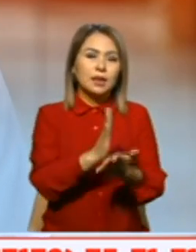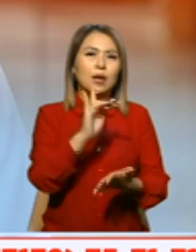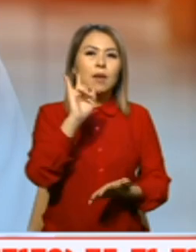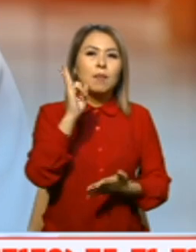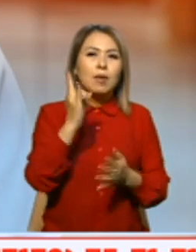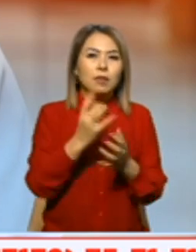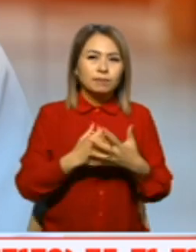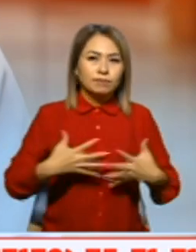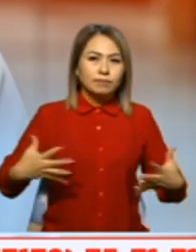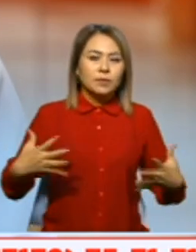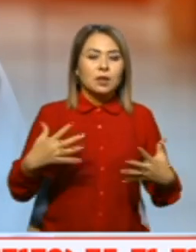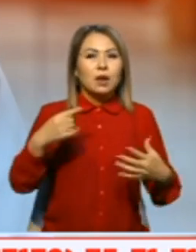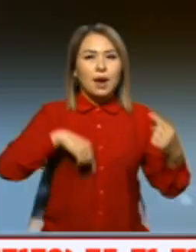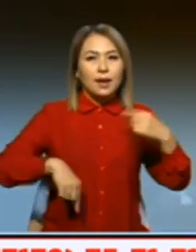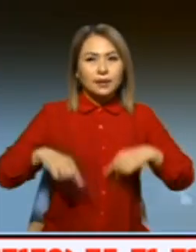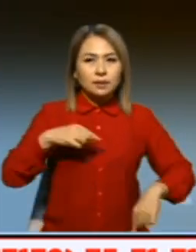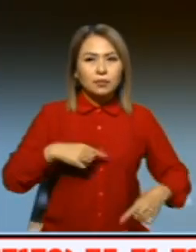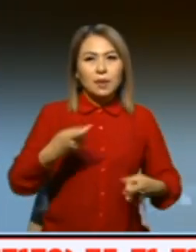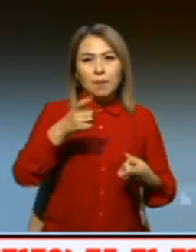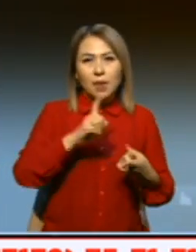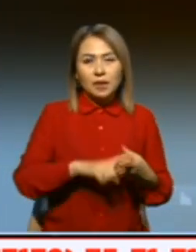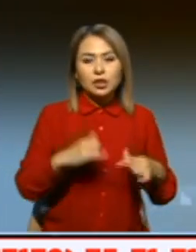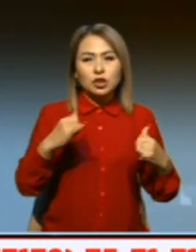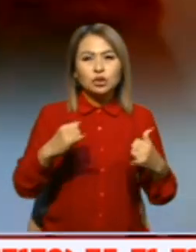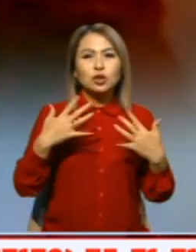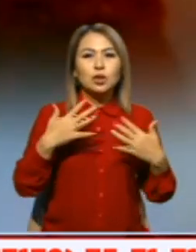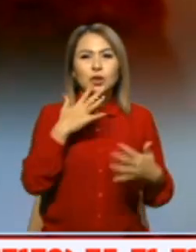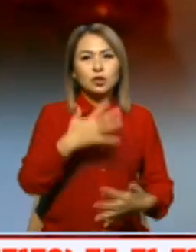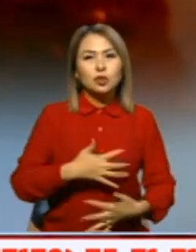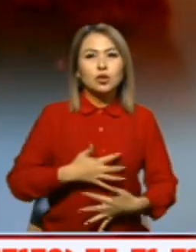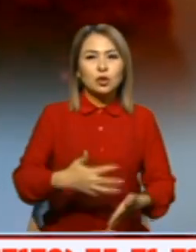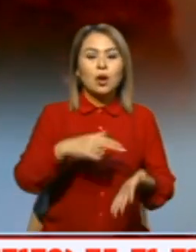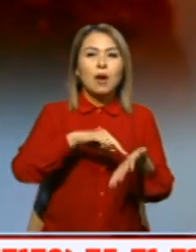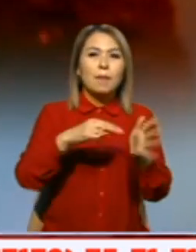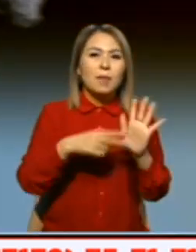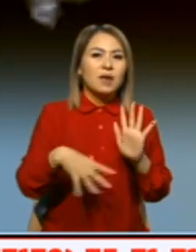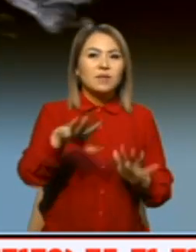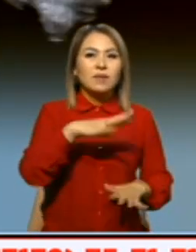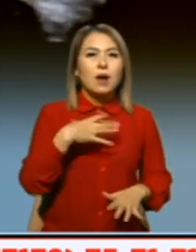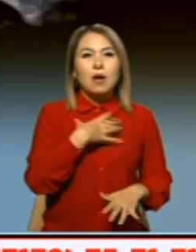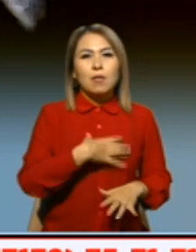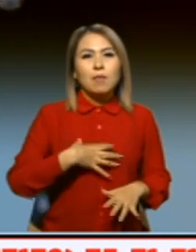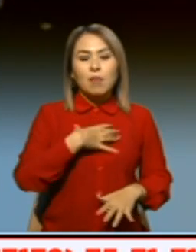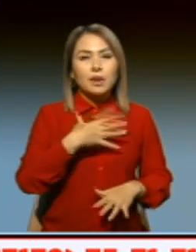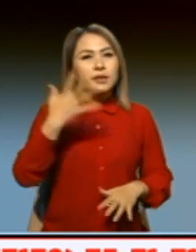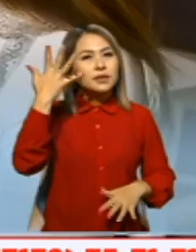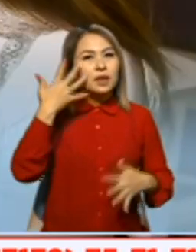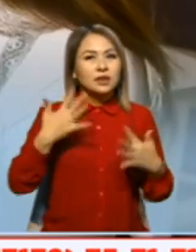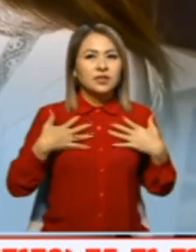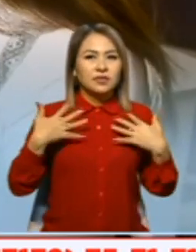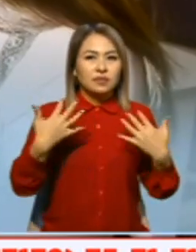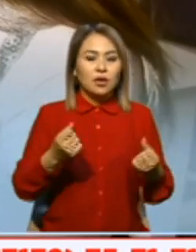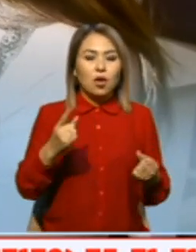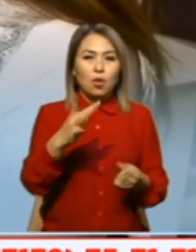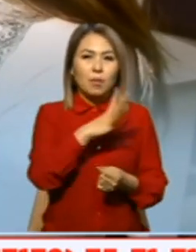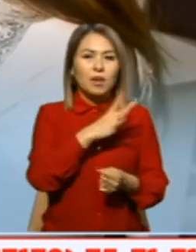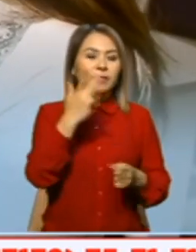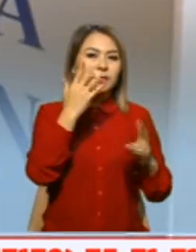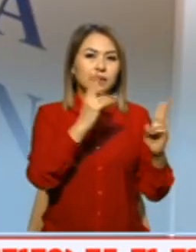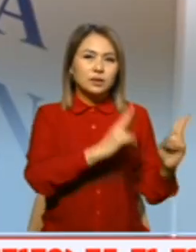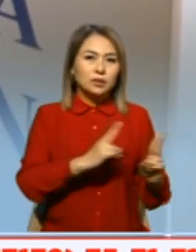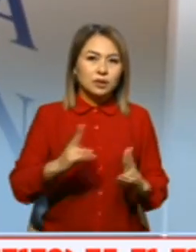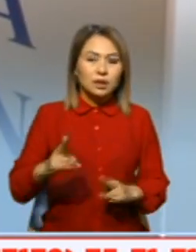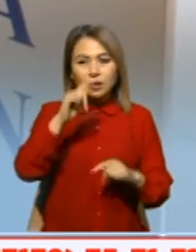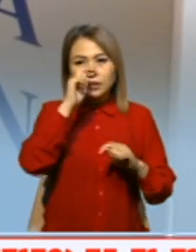өсіп жатқан организміне әсер етеді. Жүктілікті жоспарлаудың барлық кезеңі маңызды. Сау ұрпақты дүниеге әкелу үшін уақытылы тексеріліп